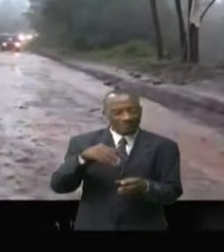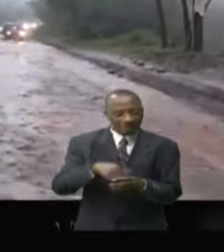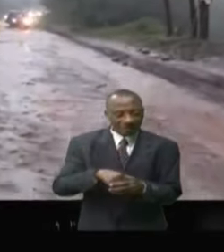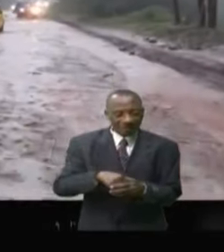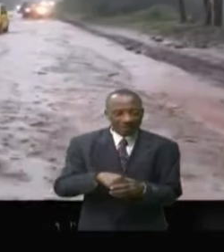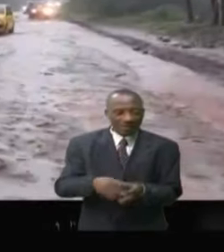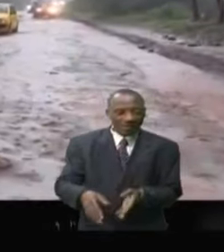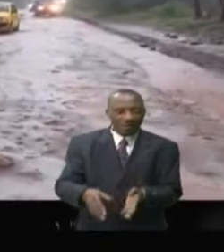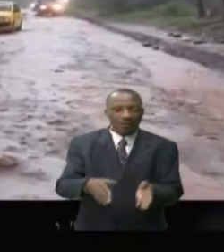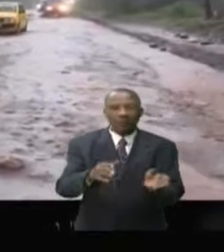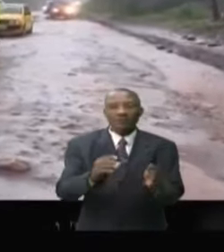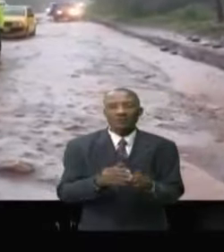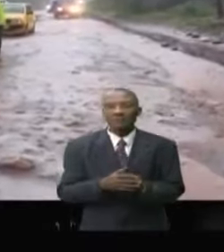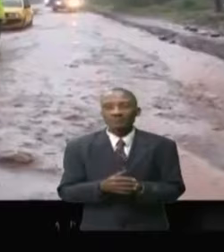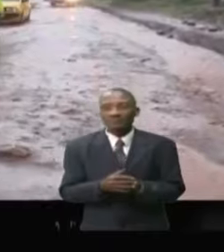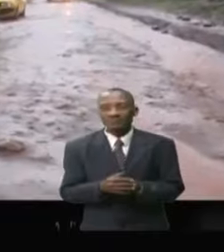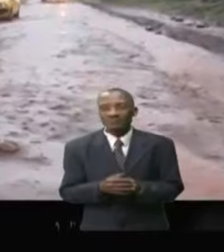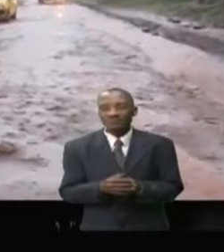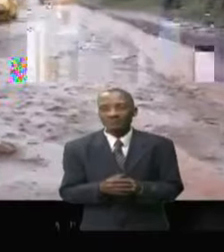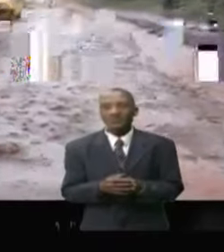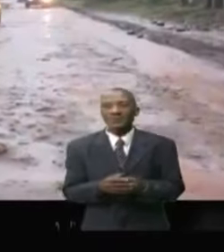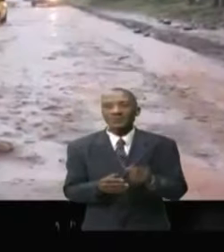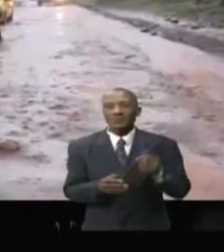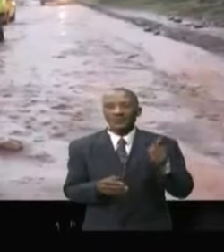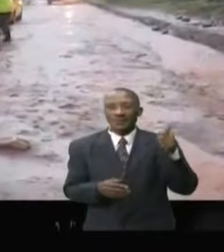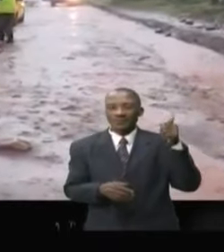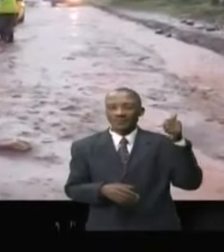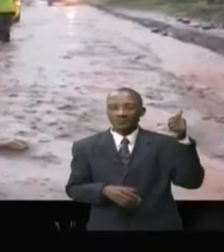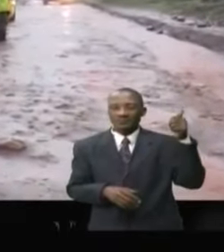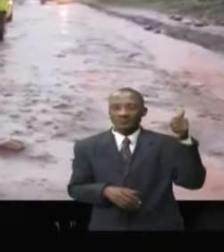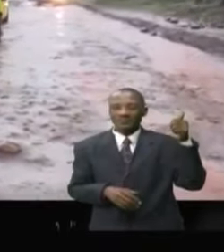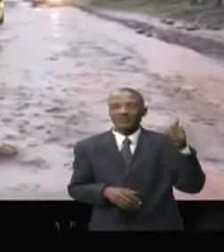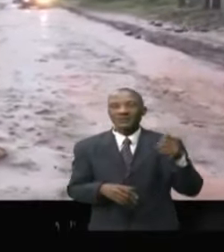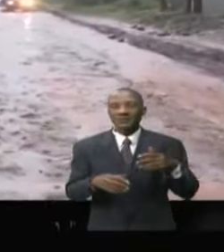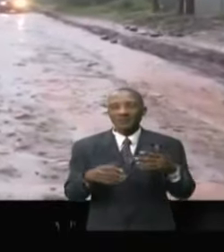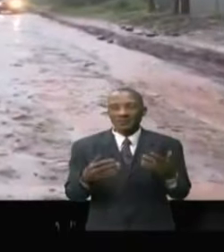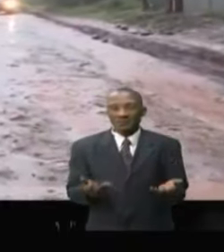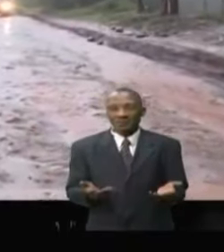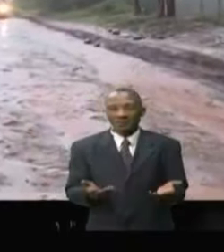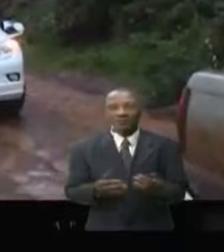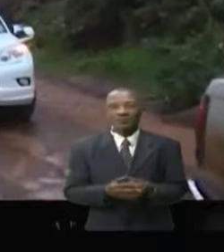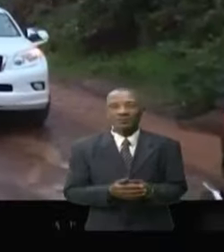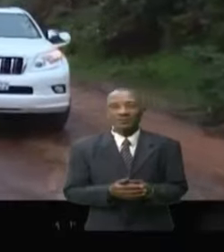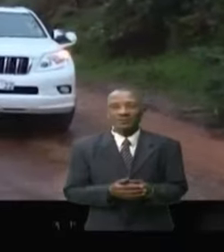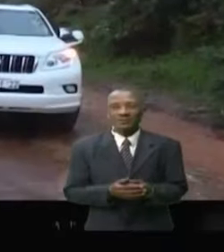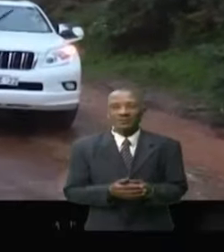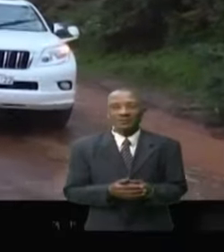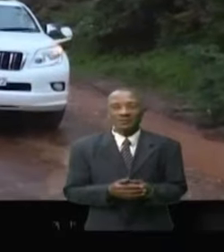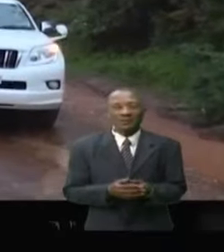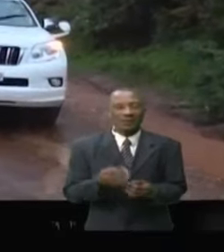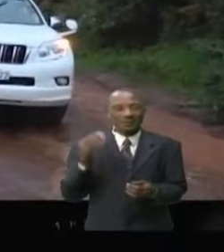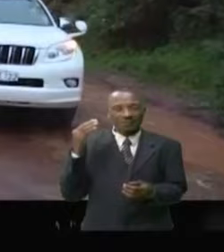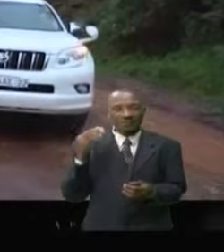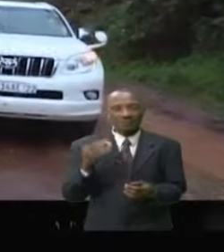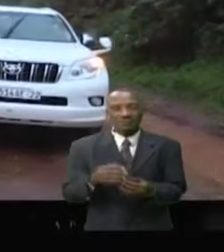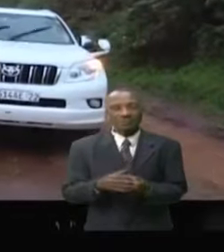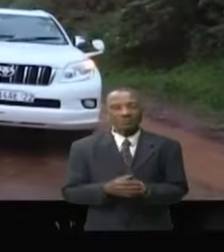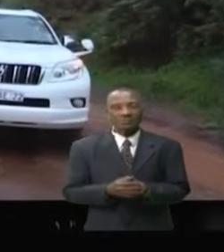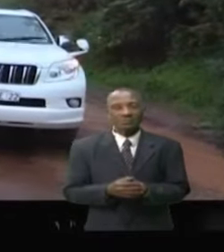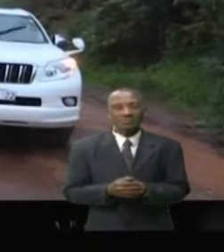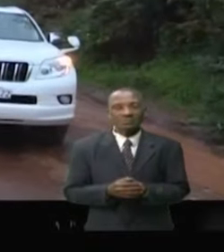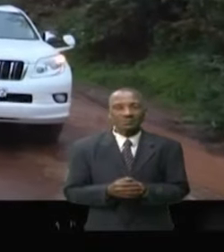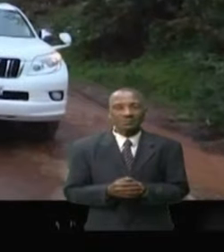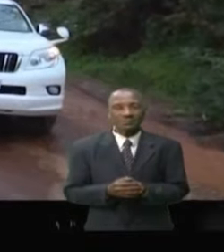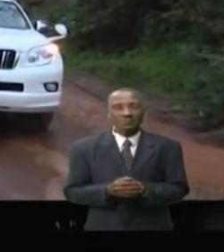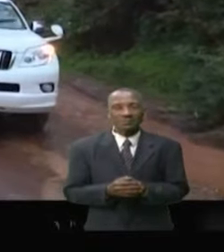fait au préalable parce qu'il faudra tout ces ZES de PL nous sommes dans une zone plvieuse doivent être drainé pour ne pas que ça un jour